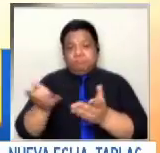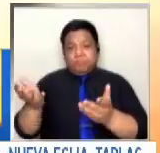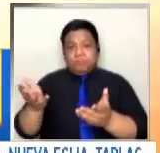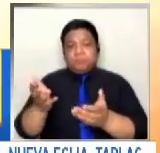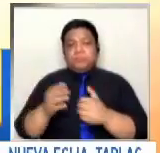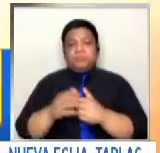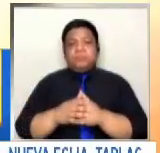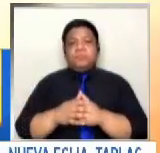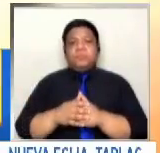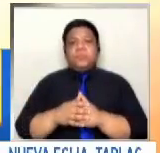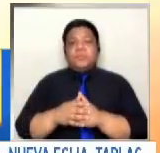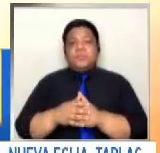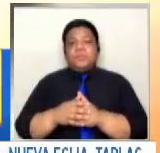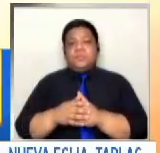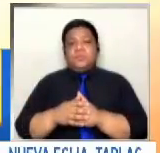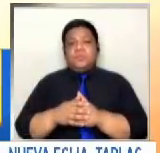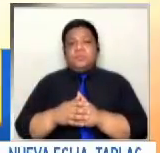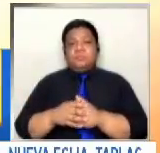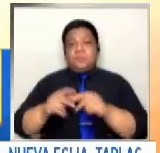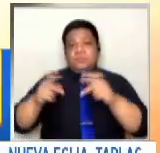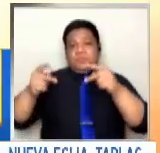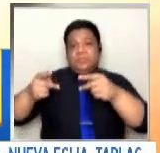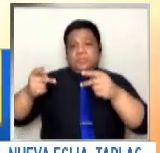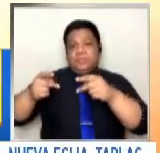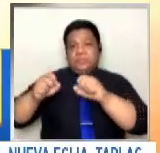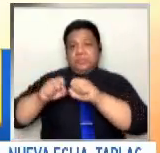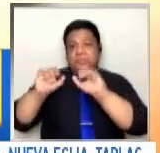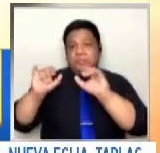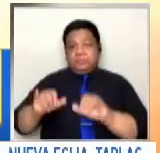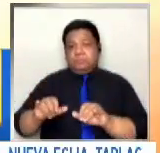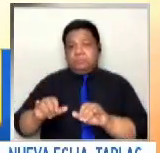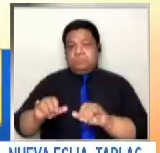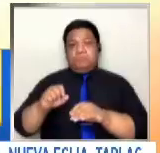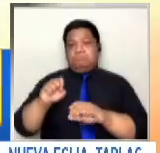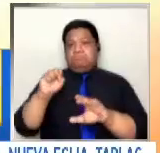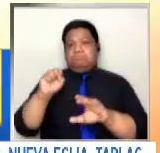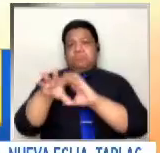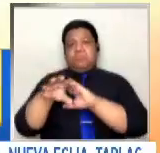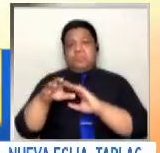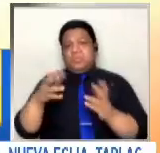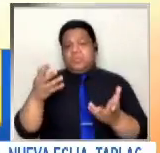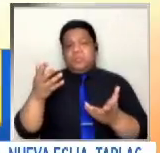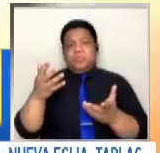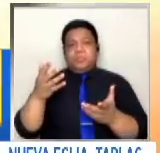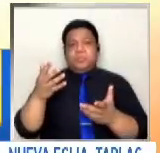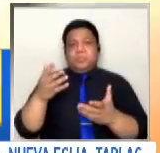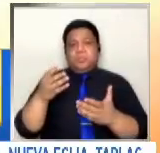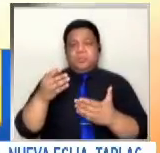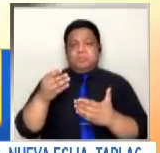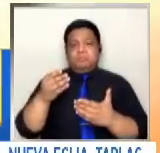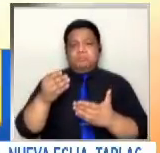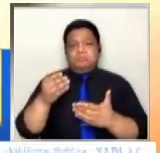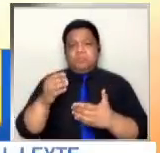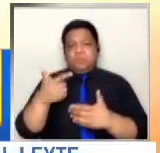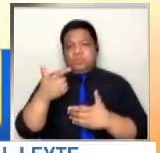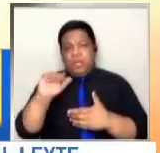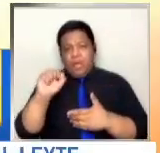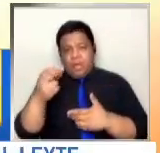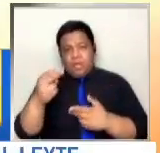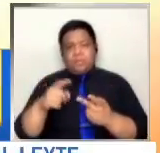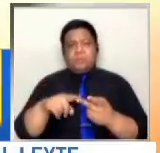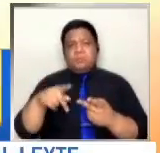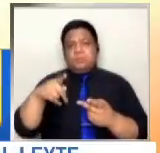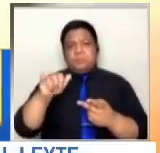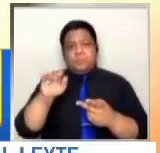ibinigay yung pera. Yung pangalawang sistema naman is through electronic means, no, GCash, yes. Paymaya.